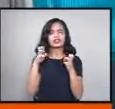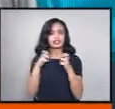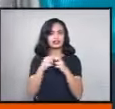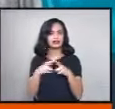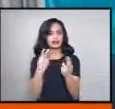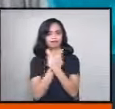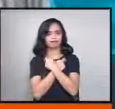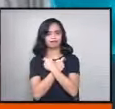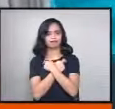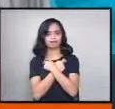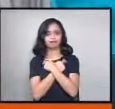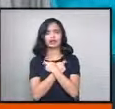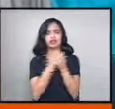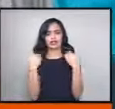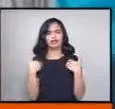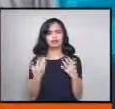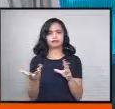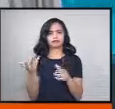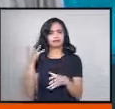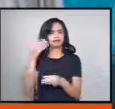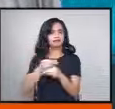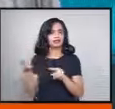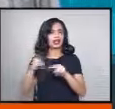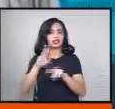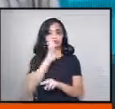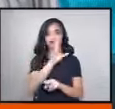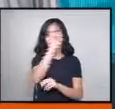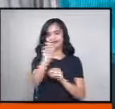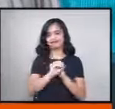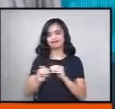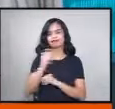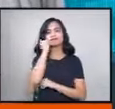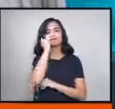day nila, ay may dagdag na 50% sa kanilang